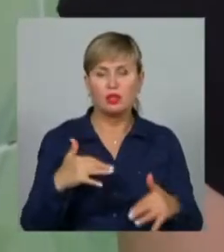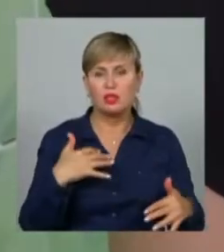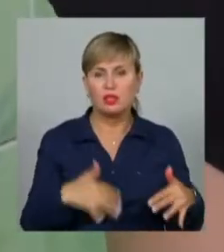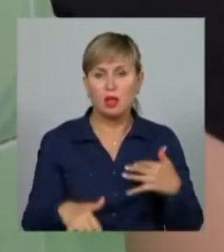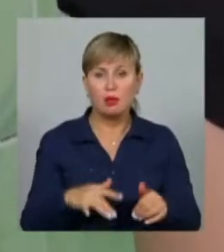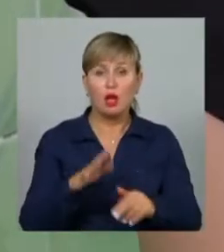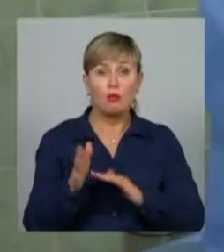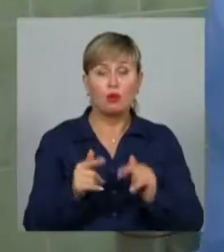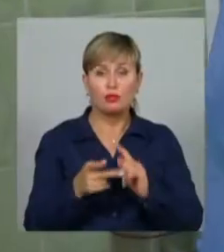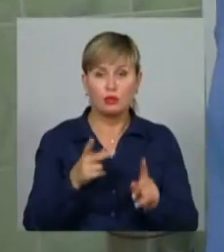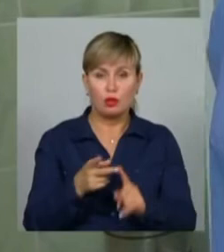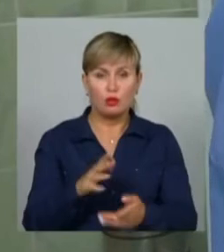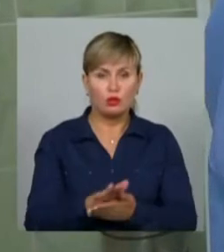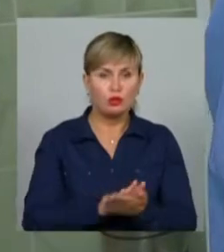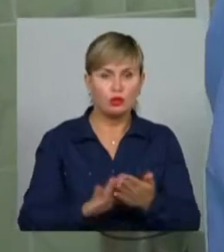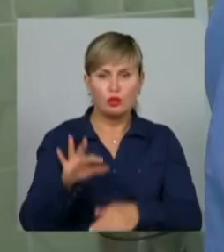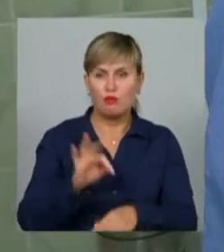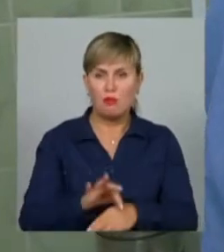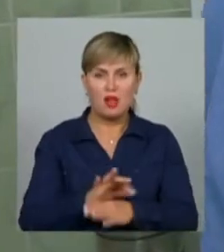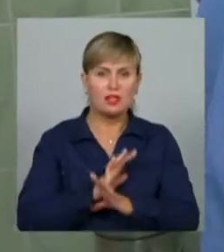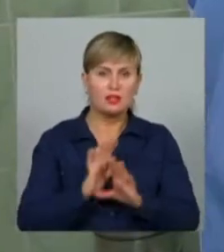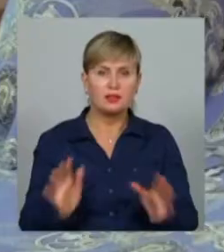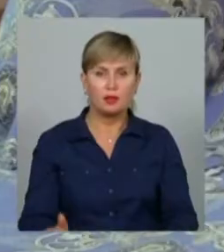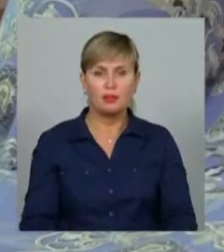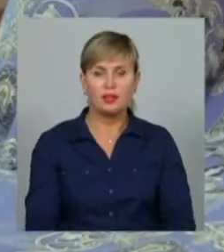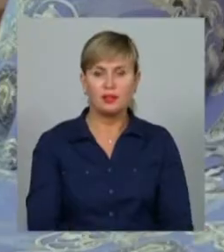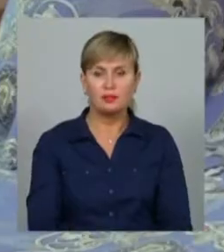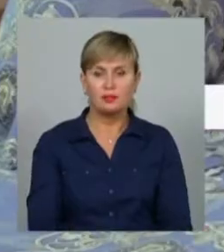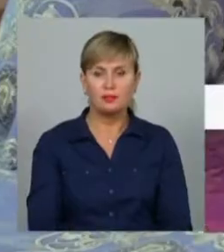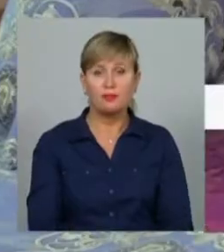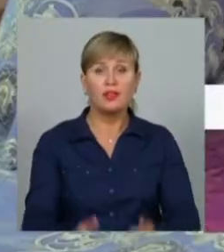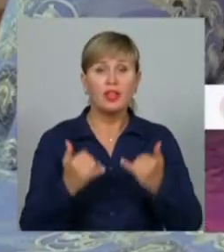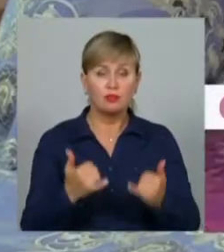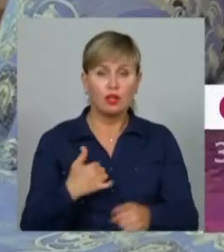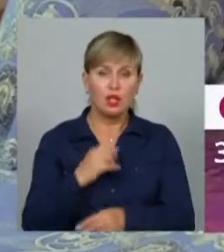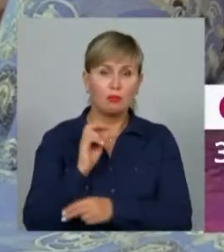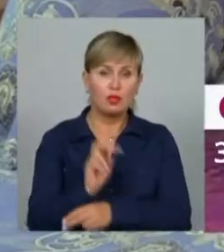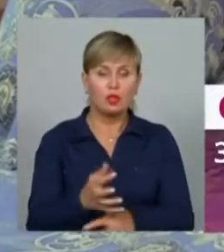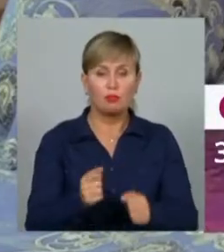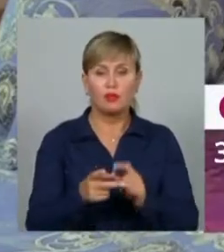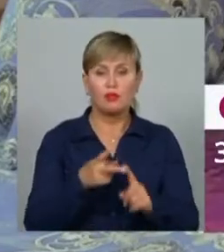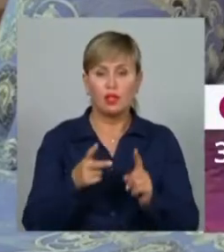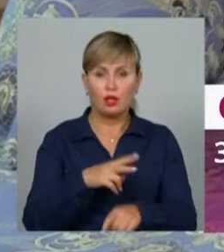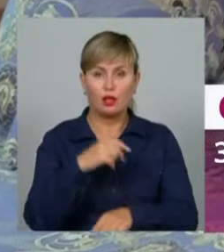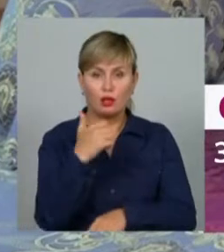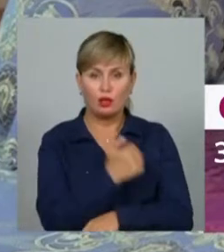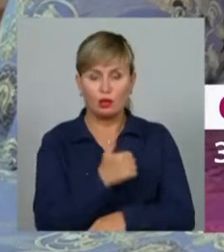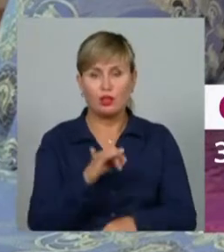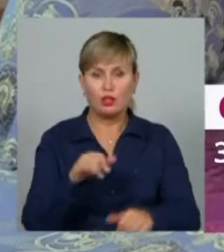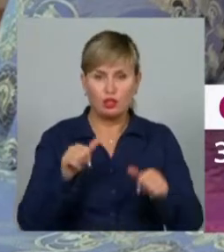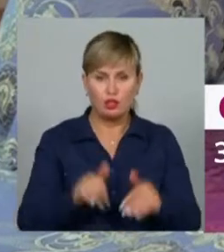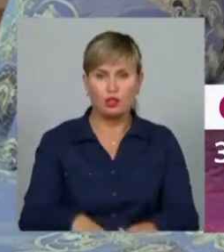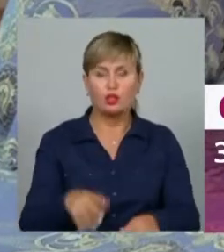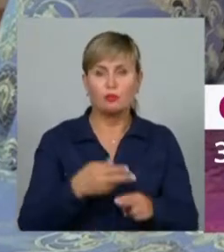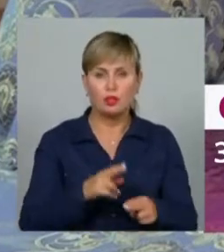после второй дозы никаких побочных эффектов не наблюдалось. Сегодня я пришла получать второй компонент вакцины. Я решилась на